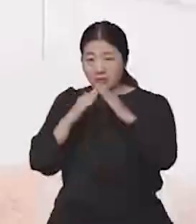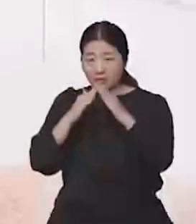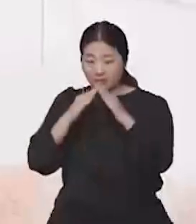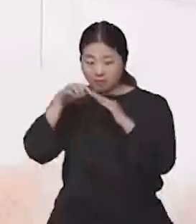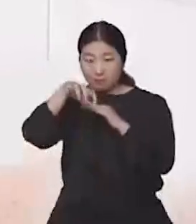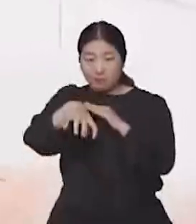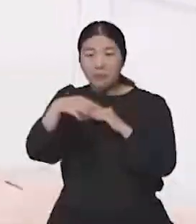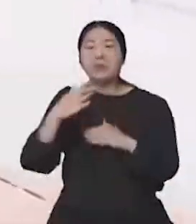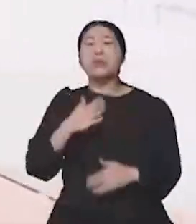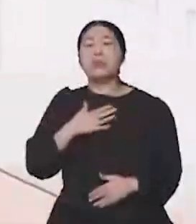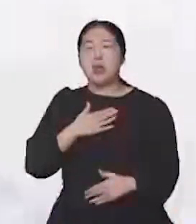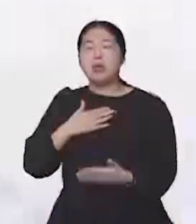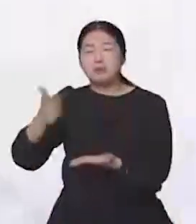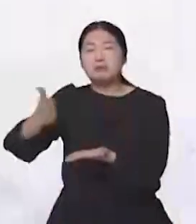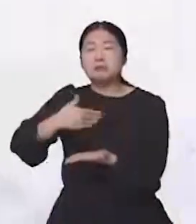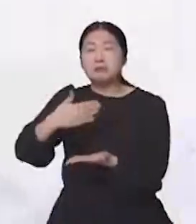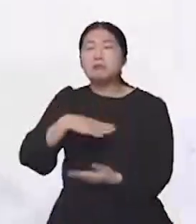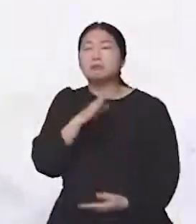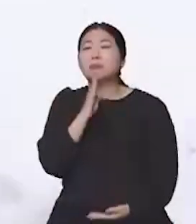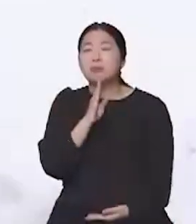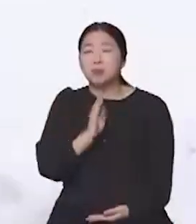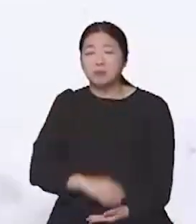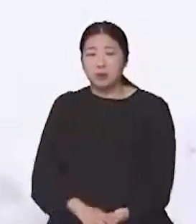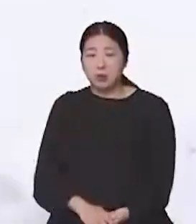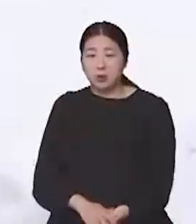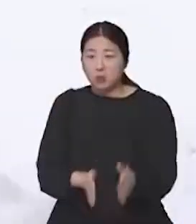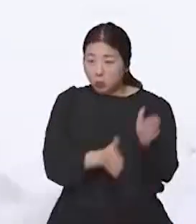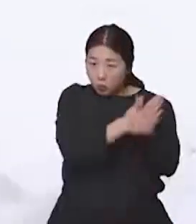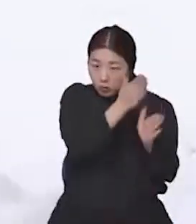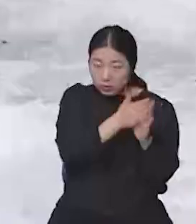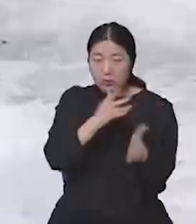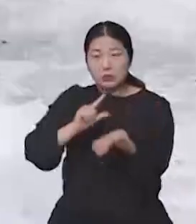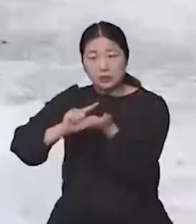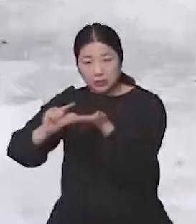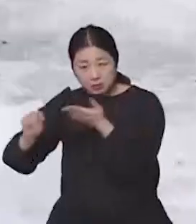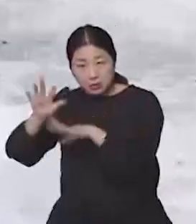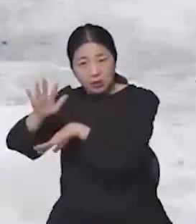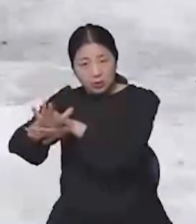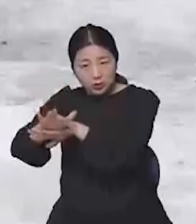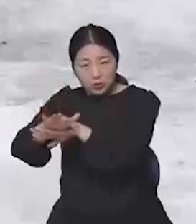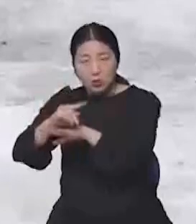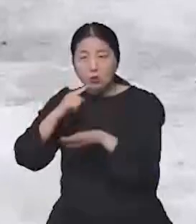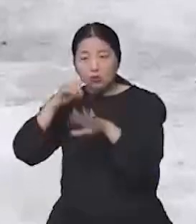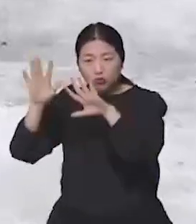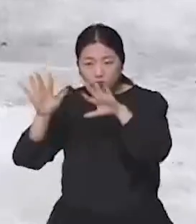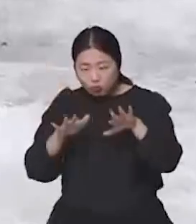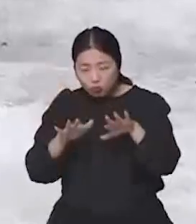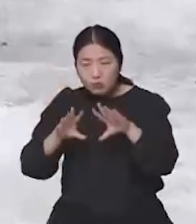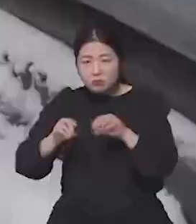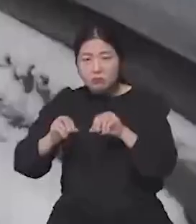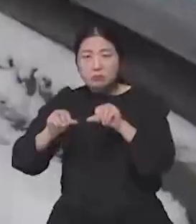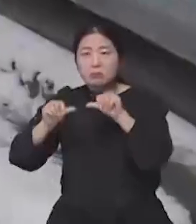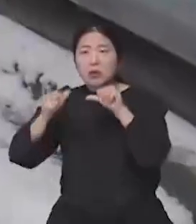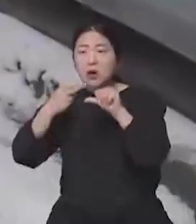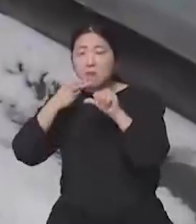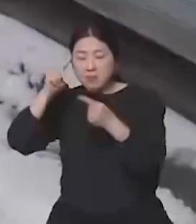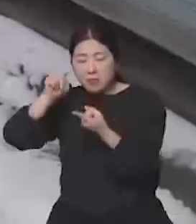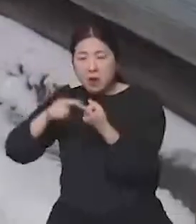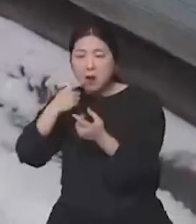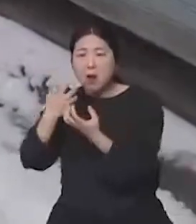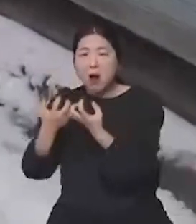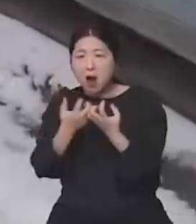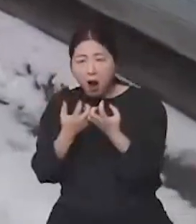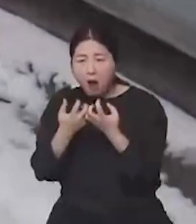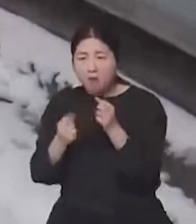앞에는 자기가 치워야지라. 도시와 농촌 곳곳에 녹지 않고 쌓여있는 많은 눈. 복구